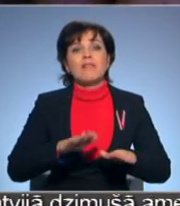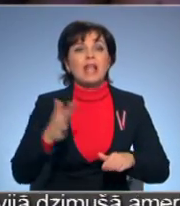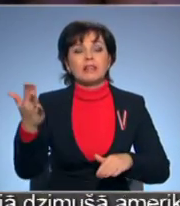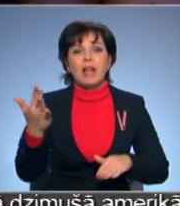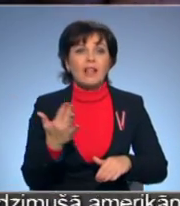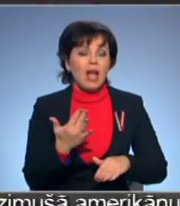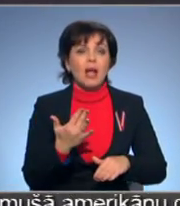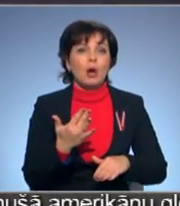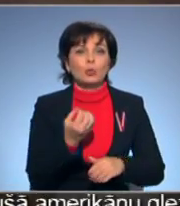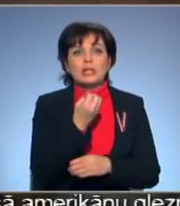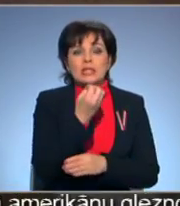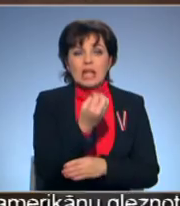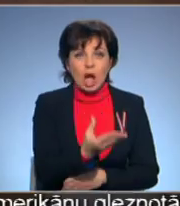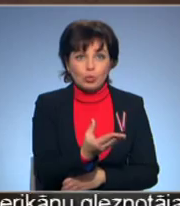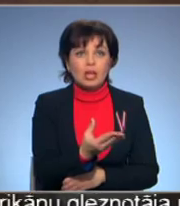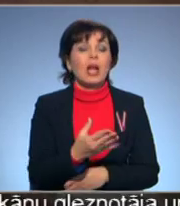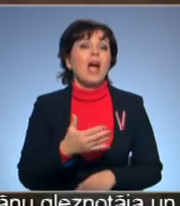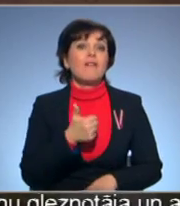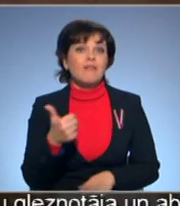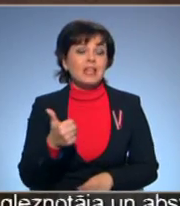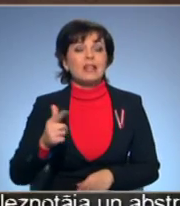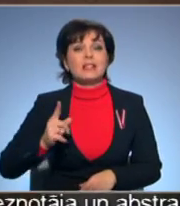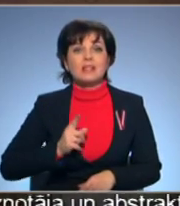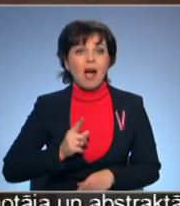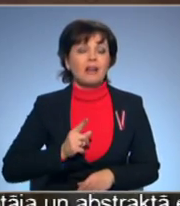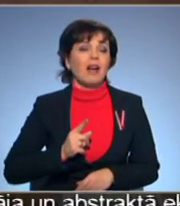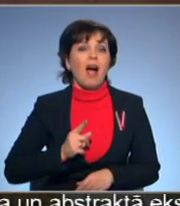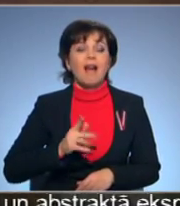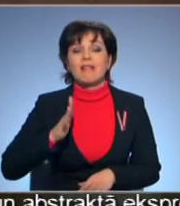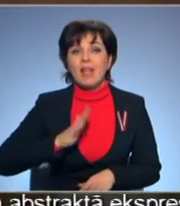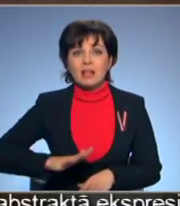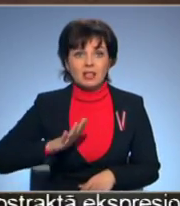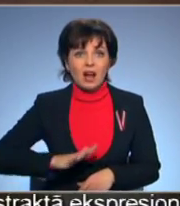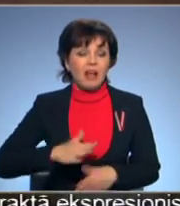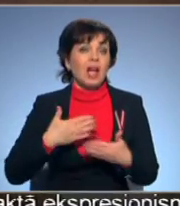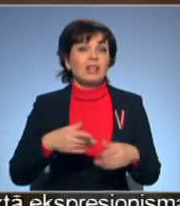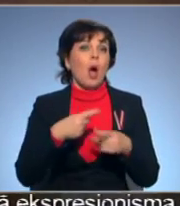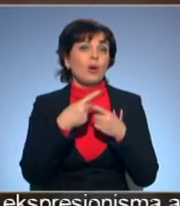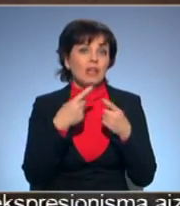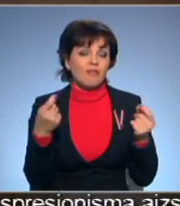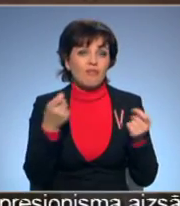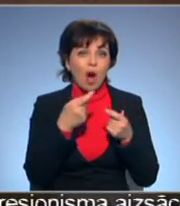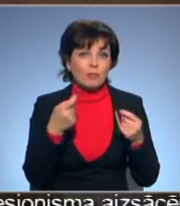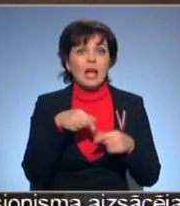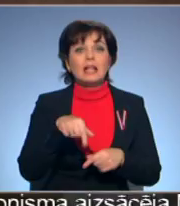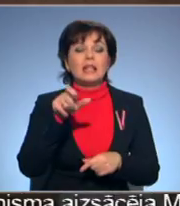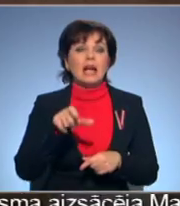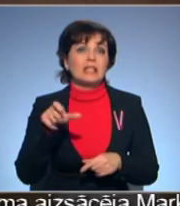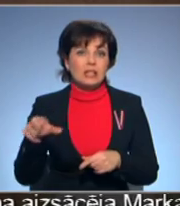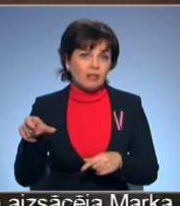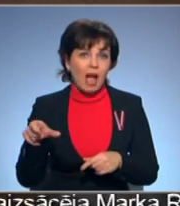ziedu slikt. Sargāja, bet viņi nekā nesagaidīja. Jo bija jau tā informācija. Jā, bija tie cilvēki